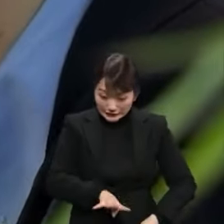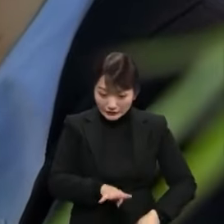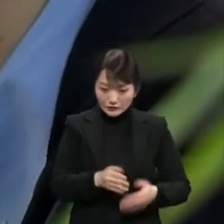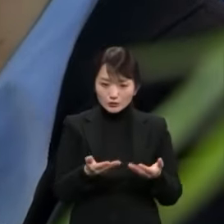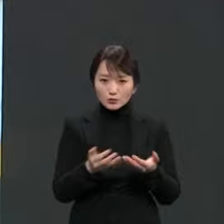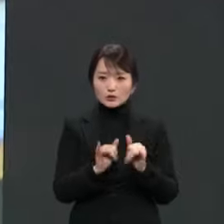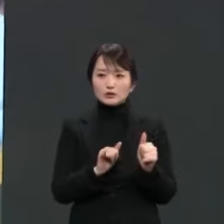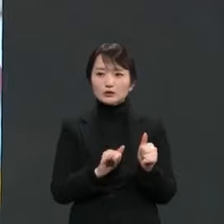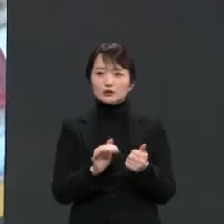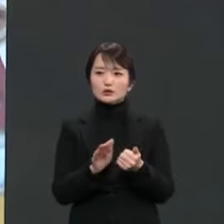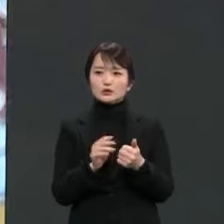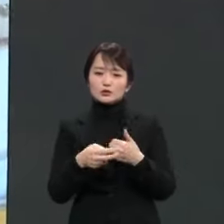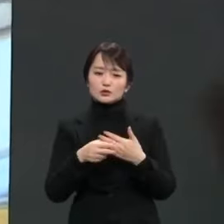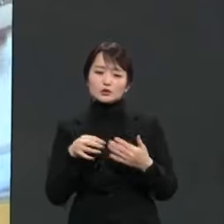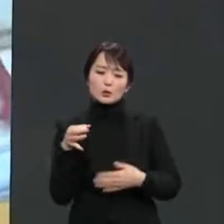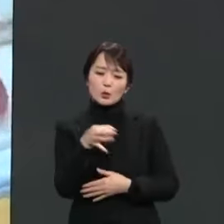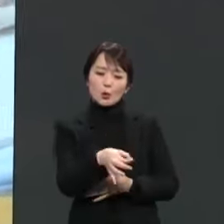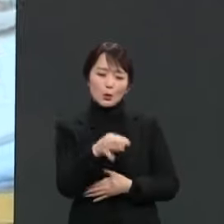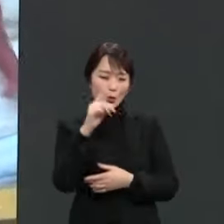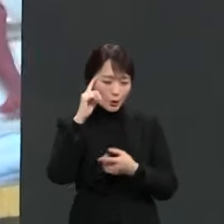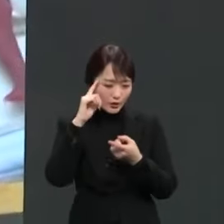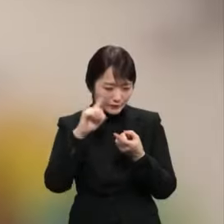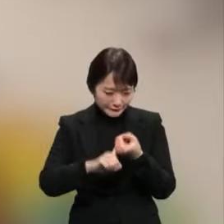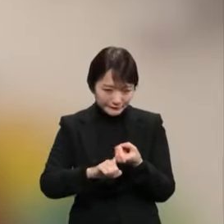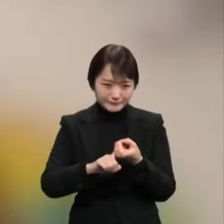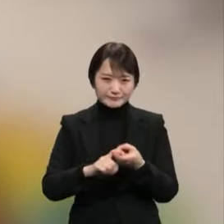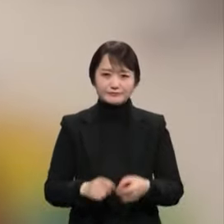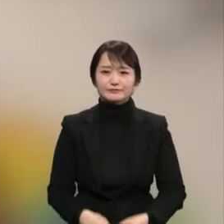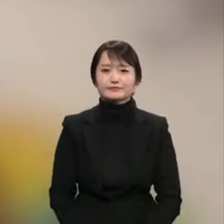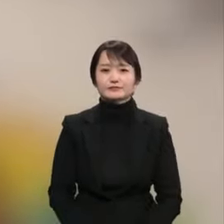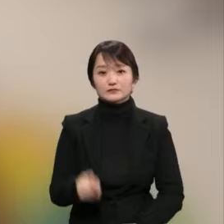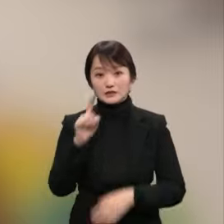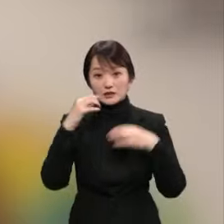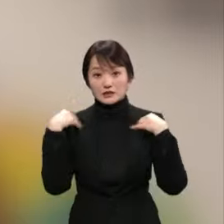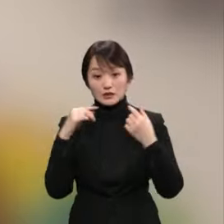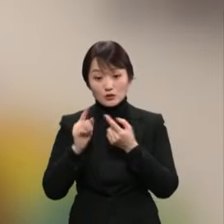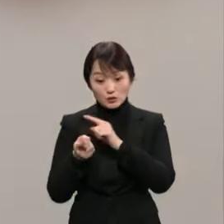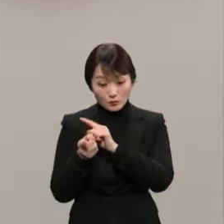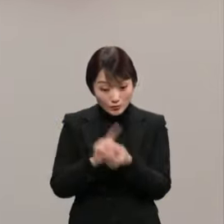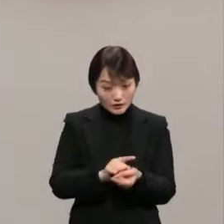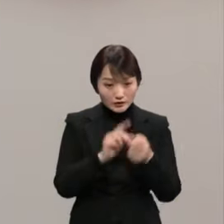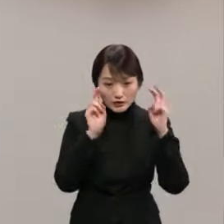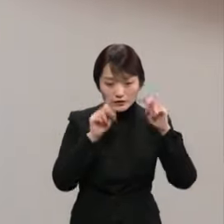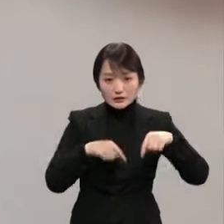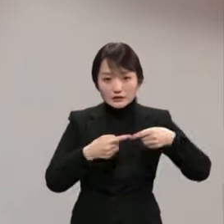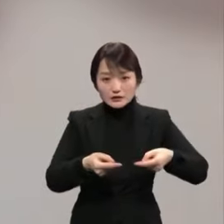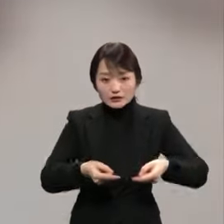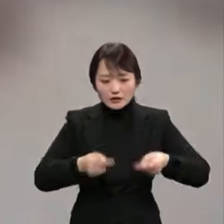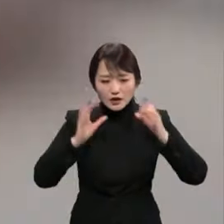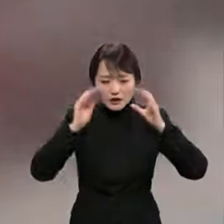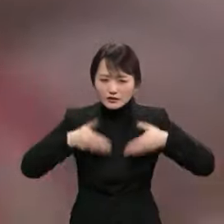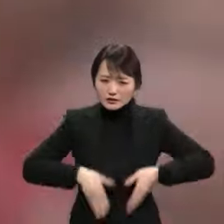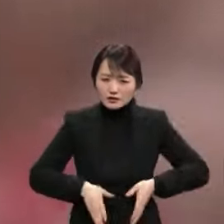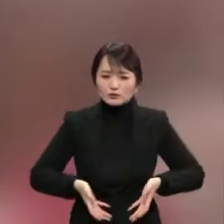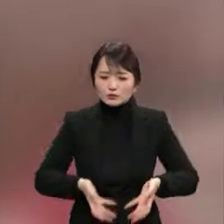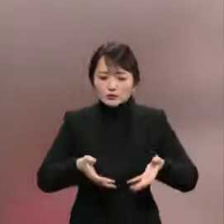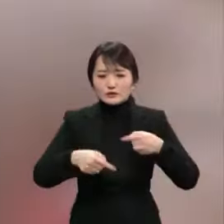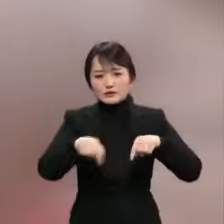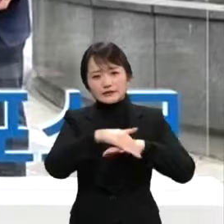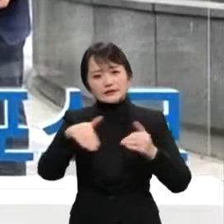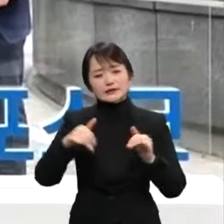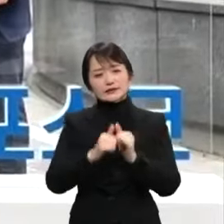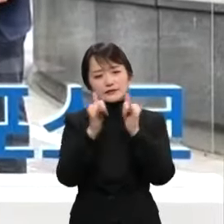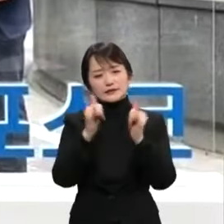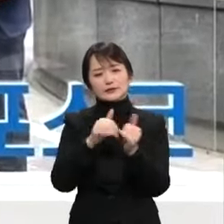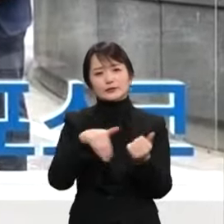직원의 의료비를 지원해 관심을 모았습니다 정부 대신 회사가 나서는 출산 장려책이 사회적 분위기를 바꿀